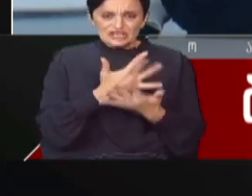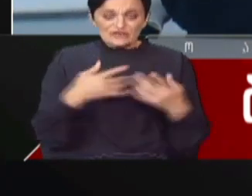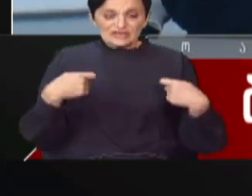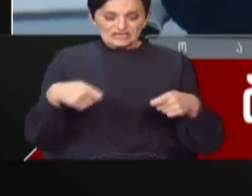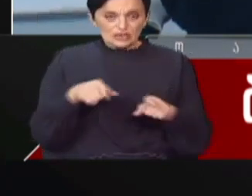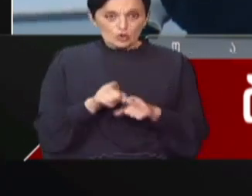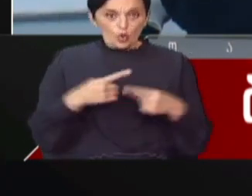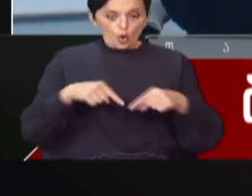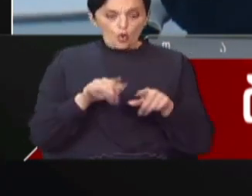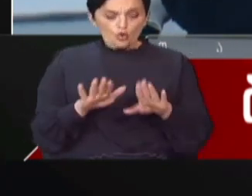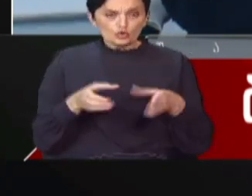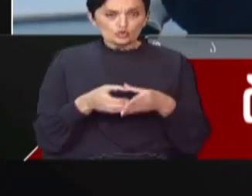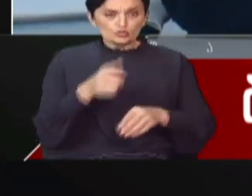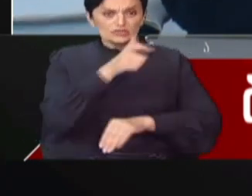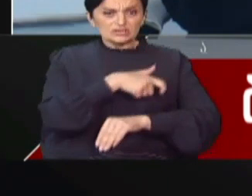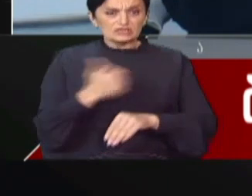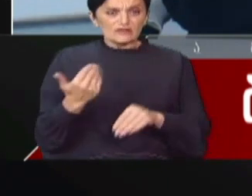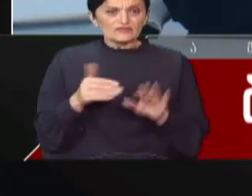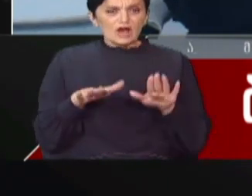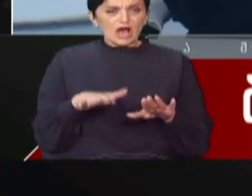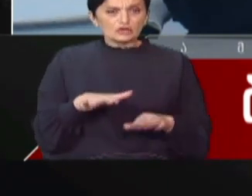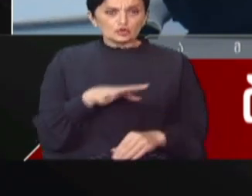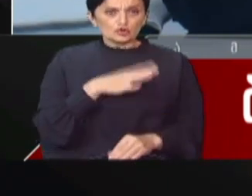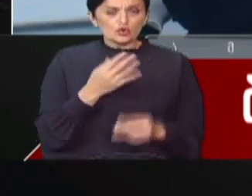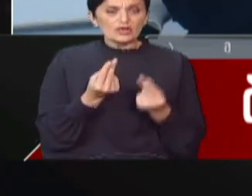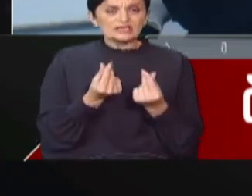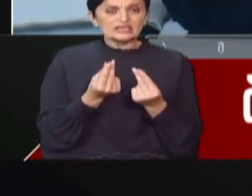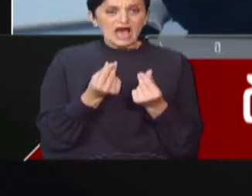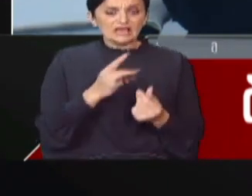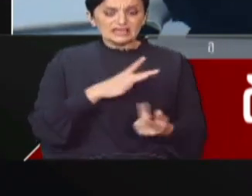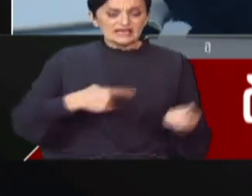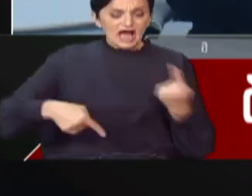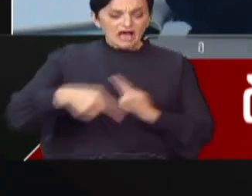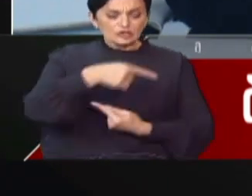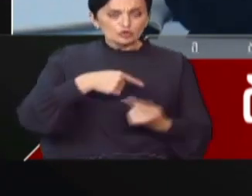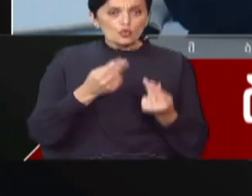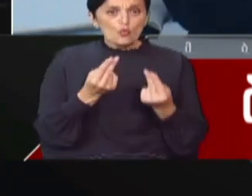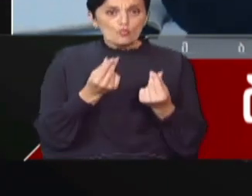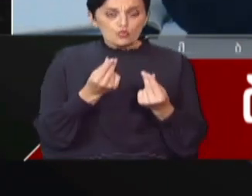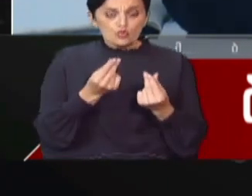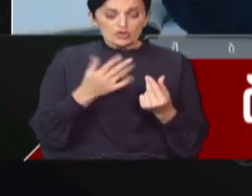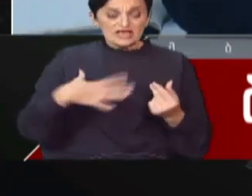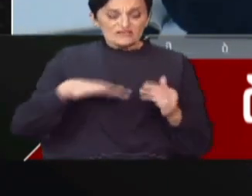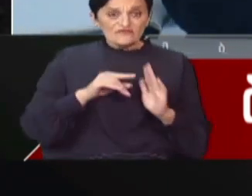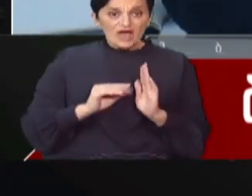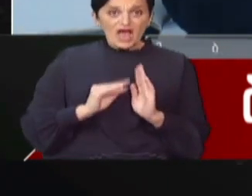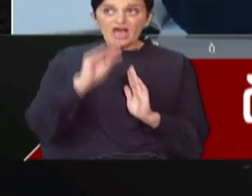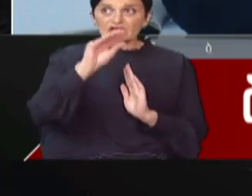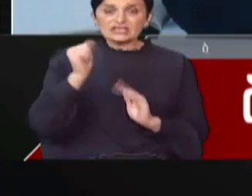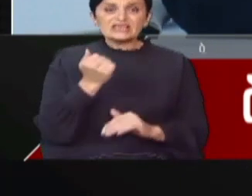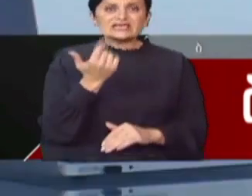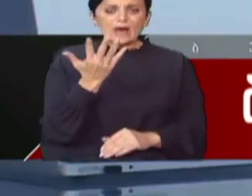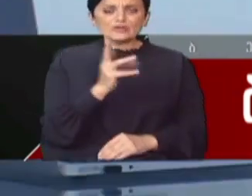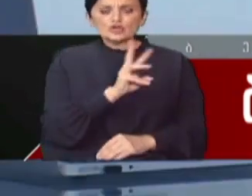ხდებოდა, ასევე ორგანიზებული ჯგუფის წევრების მხრიდან ადგილი ჰქონდა თანხების გათეთრებას და ასევე ფულის ქვეყნიდან გადინებას, საუბარია რამდენიმე